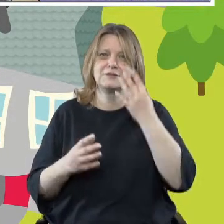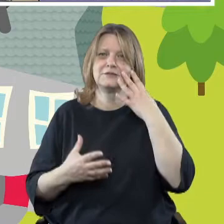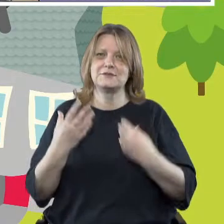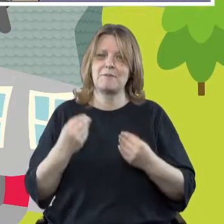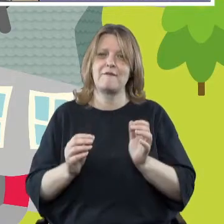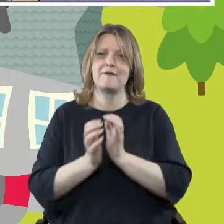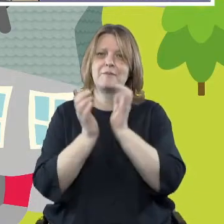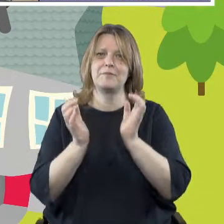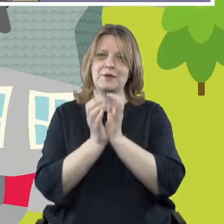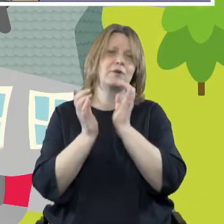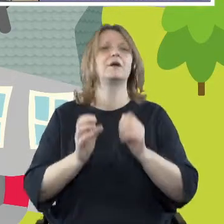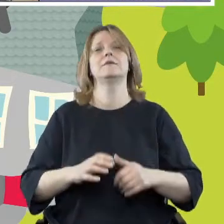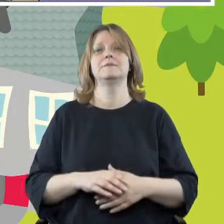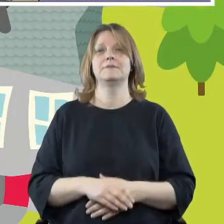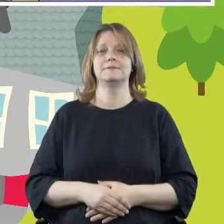W